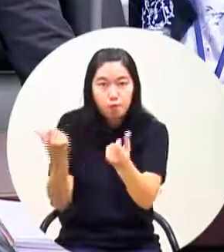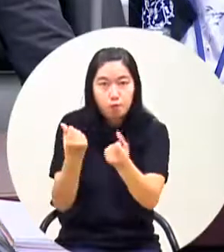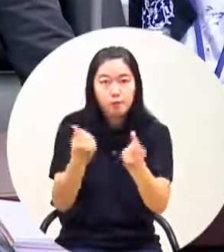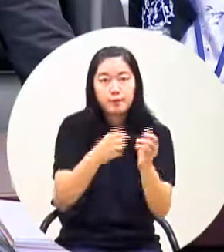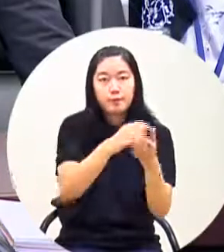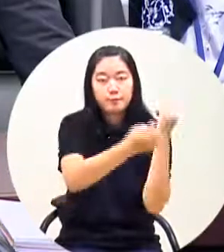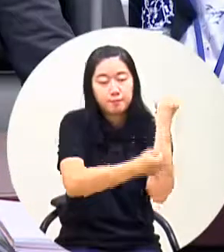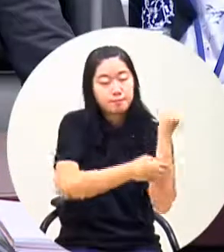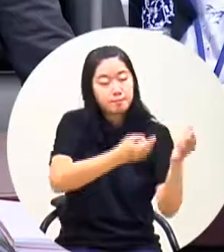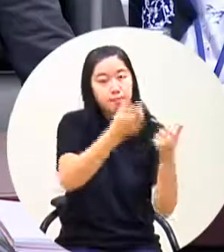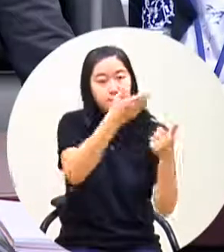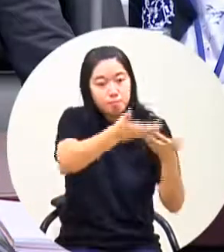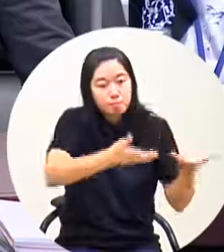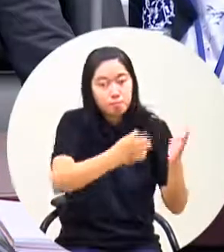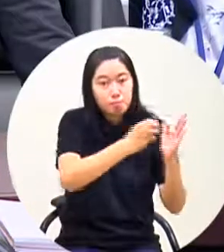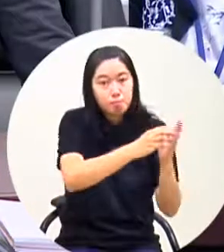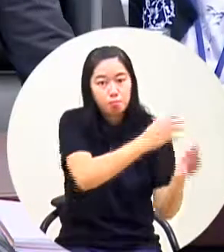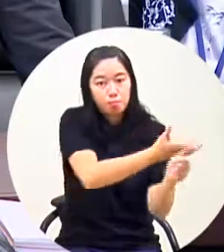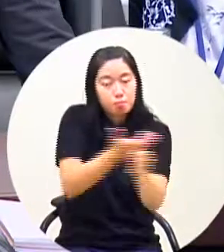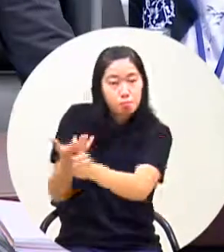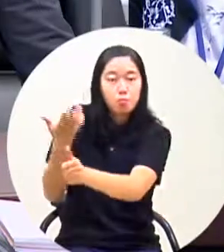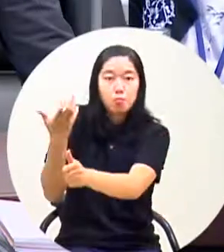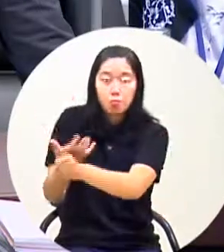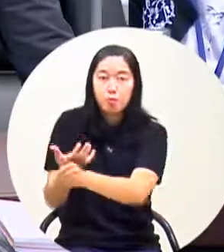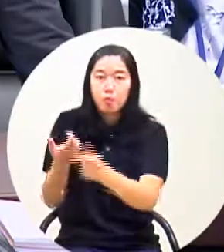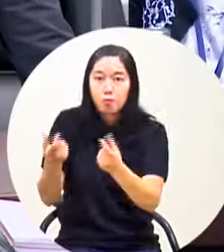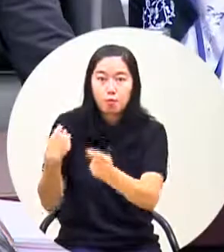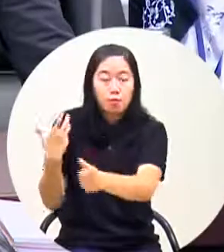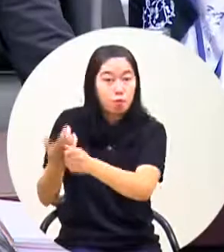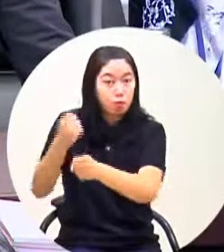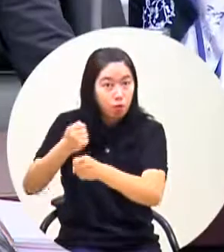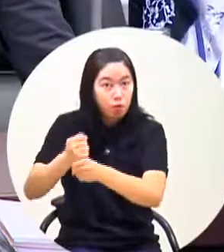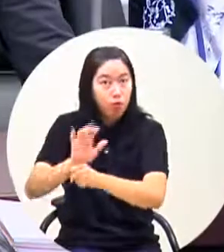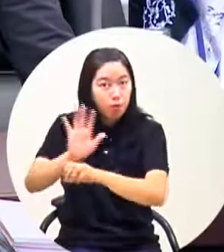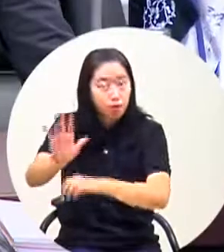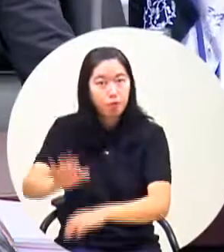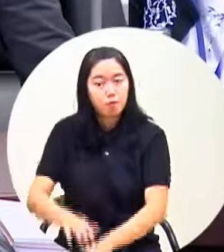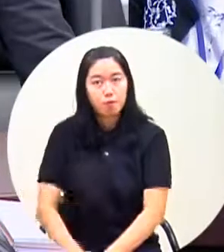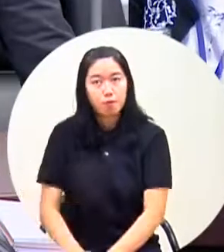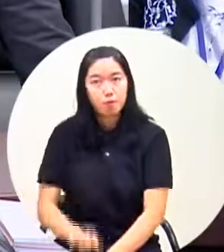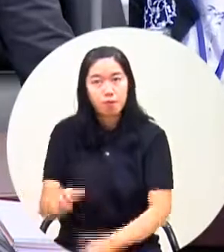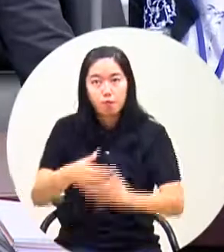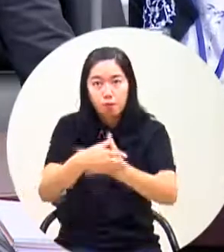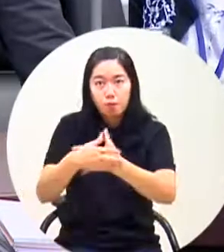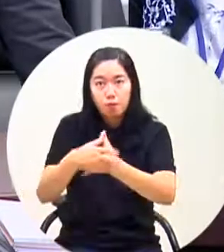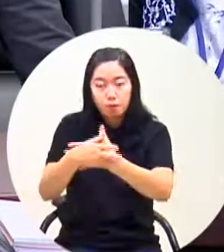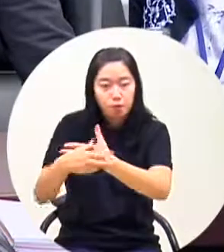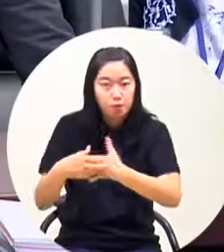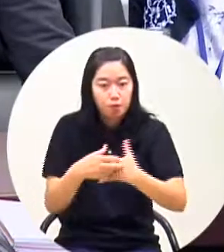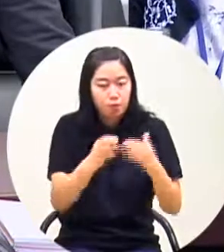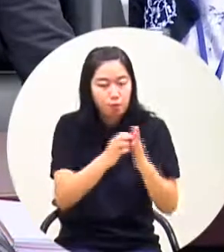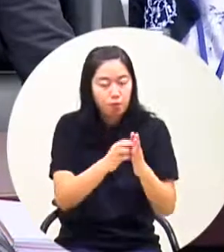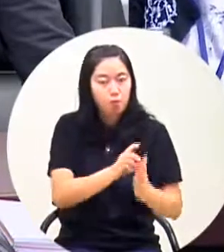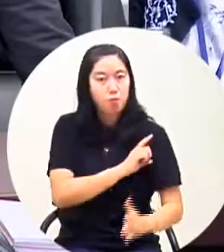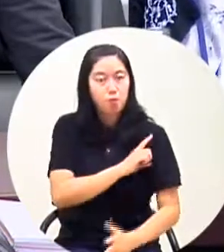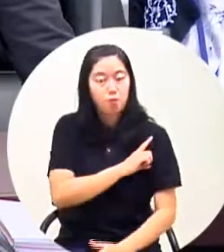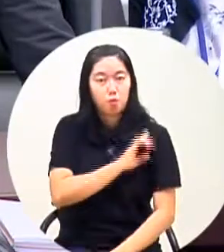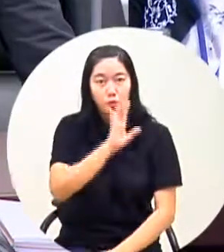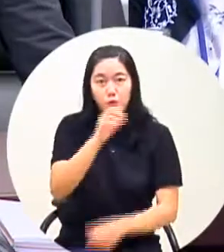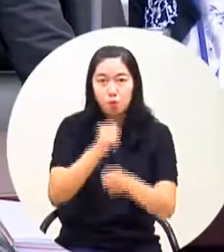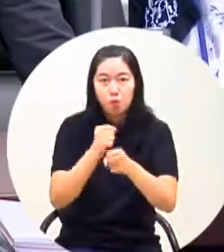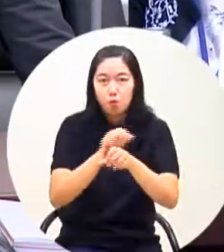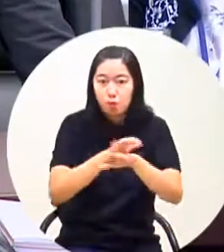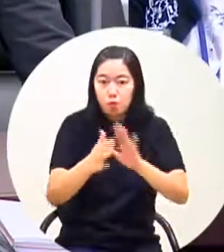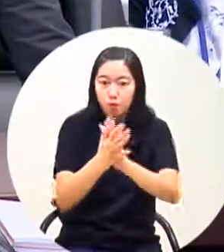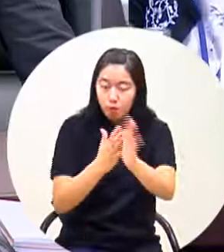一个毒品危害防治的一个相关关怀员的工作的部分，但是卫生局目前也自己也做了相关的安排，因为